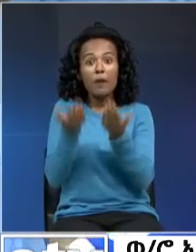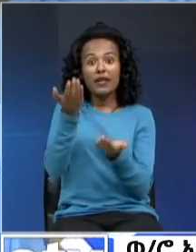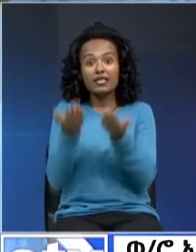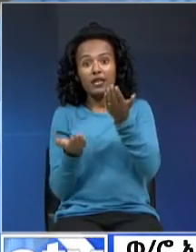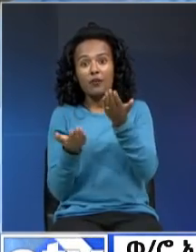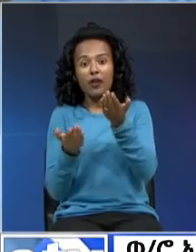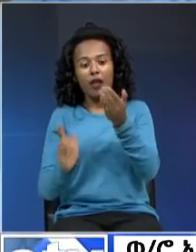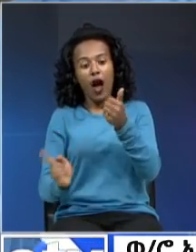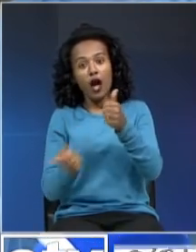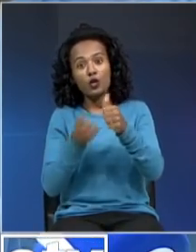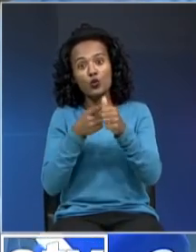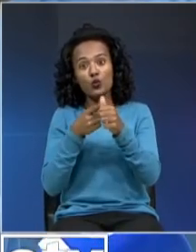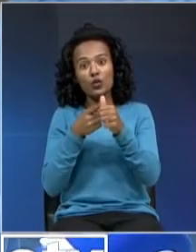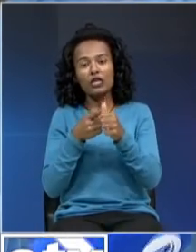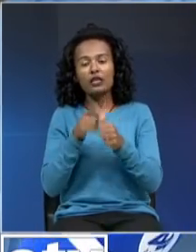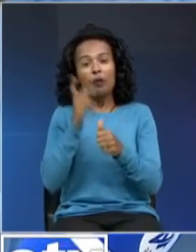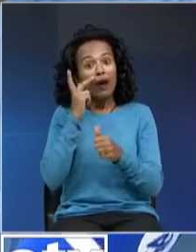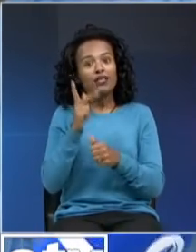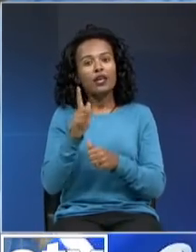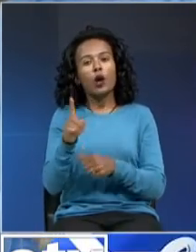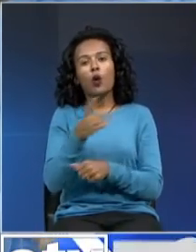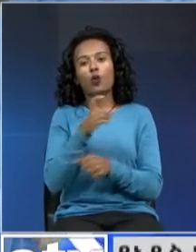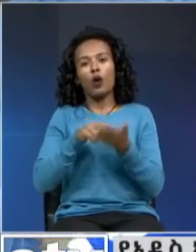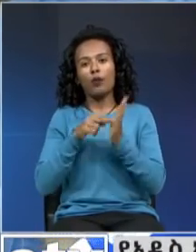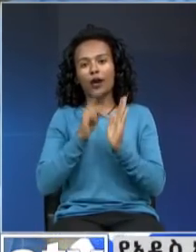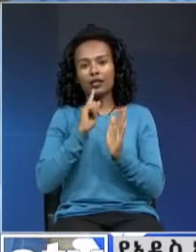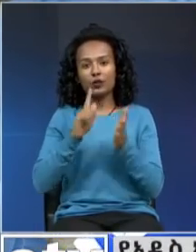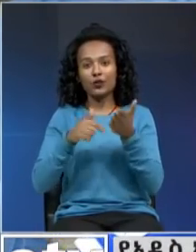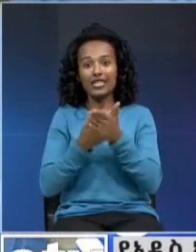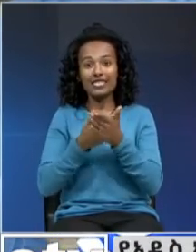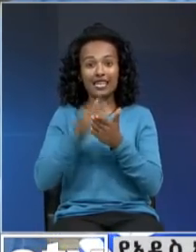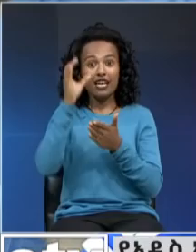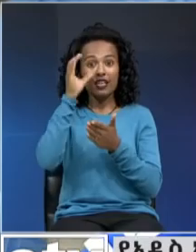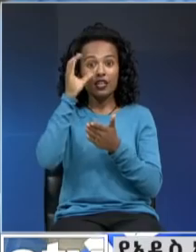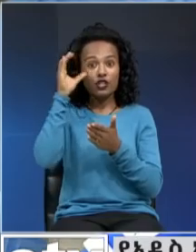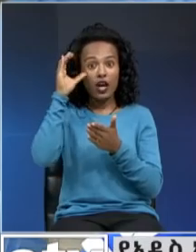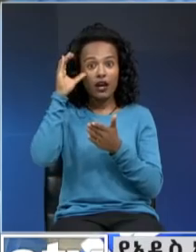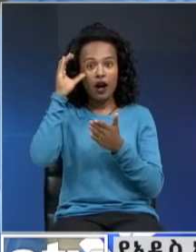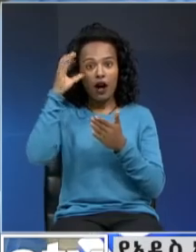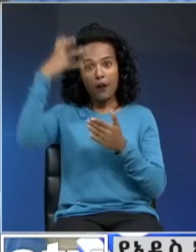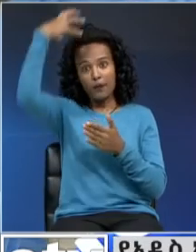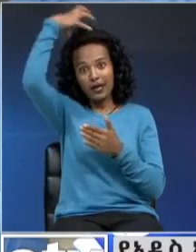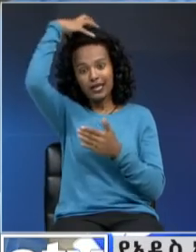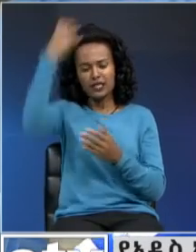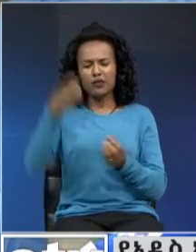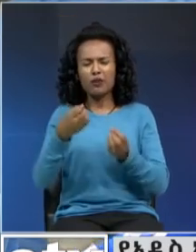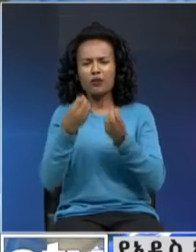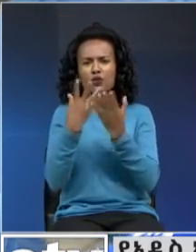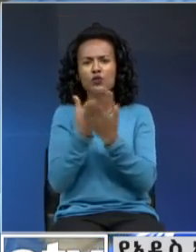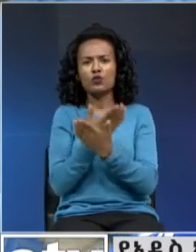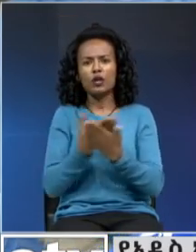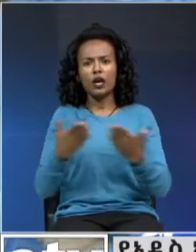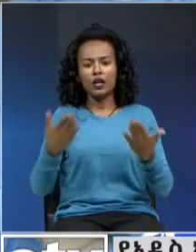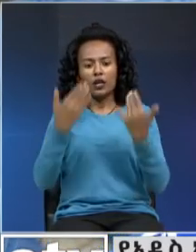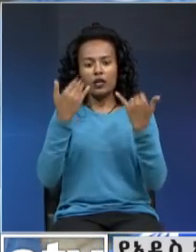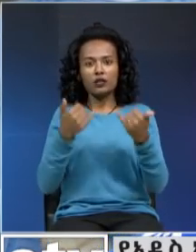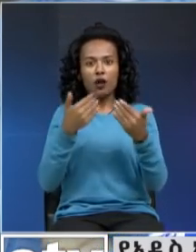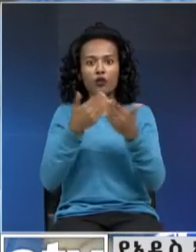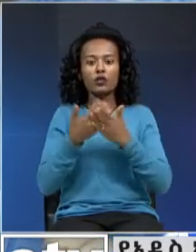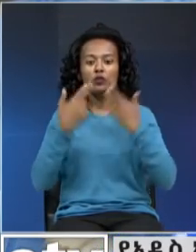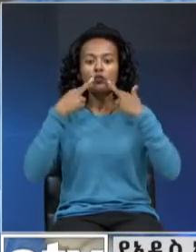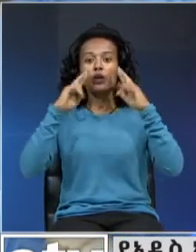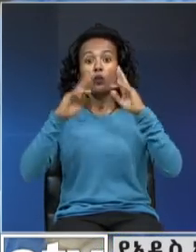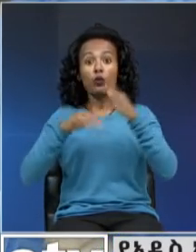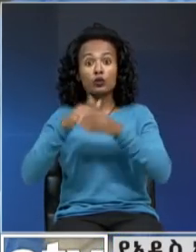አንዱ ማሳያ ሆኗል ማለት ነው። ስለዚህ የቻይና መንግስት በብዙ ነገር እስካሁን ድረስ በሪፖርት